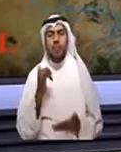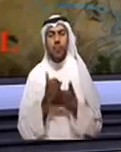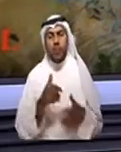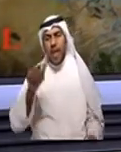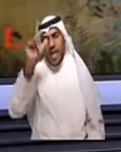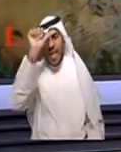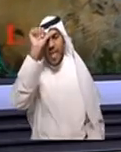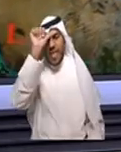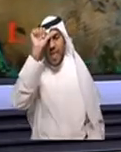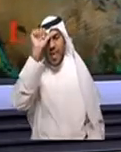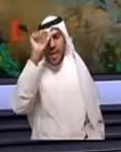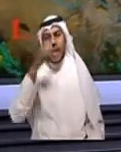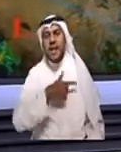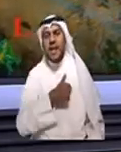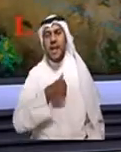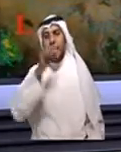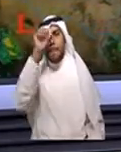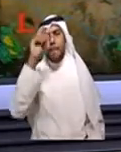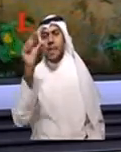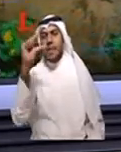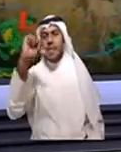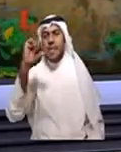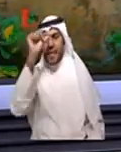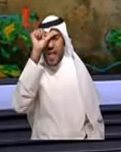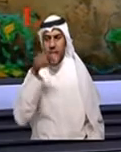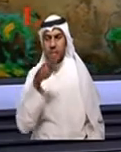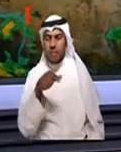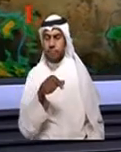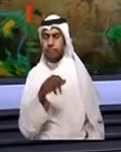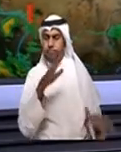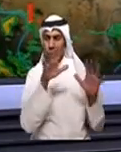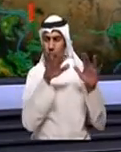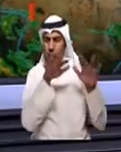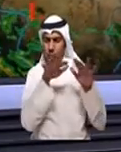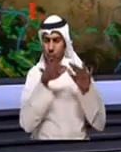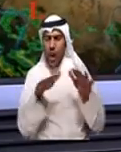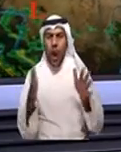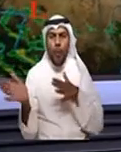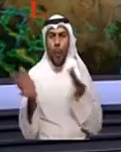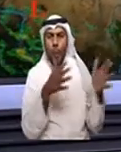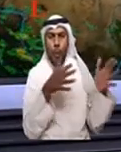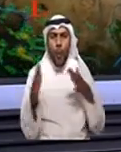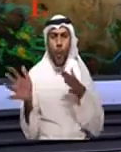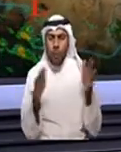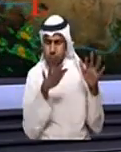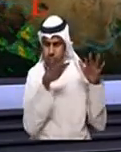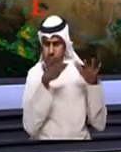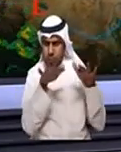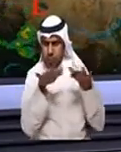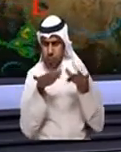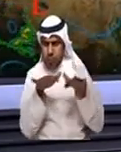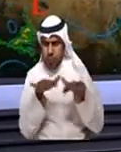ويانا اليوم وباكر خلال الأيام القليلة القادمة. راح نلاحظ تعمق المنخفض يؤدي إلى نشاط الرياح الشمالية الغربية خاصة في المناطق